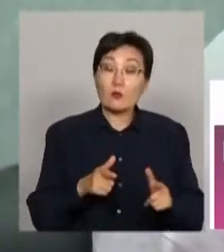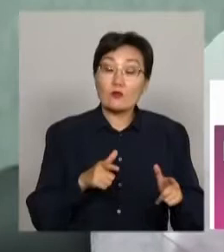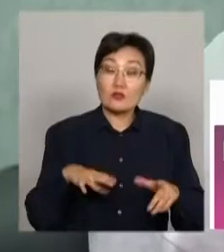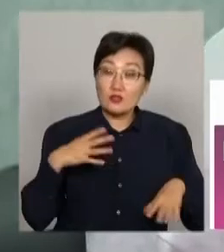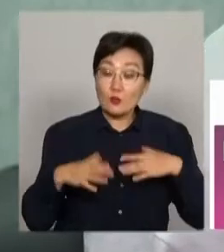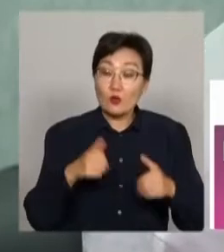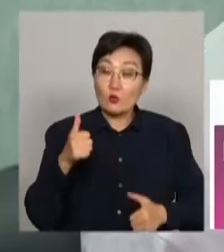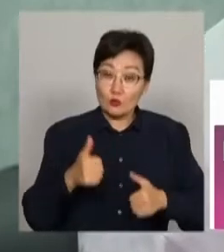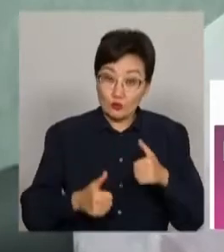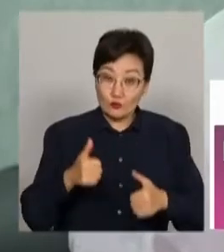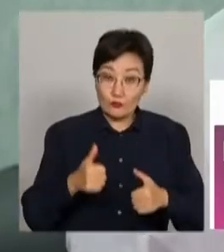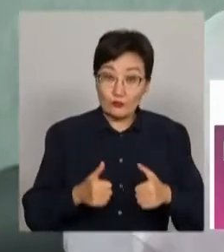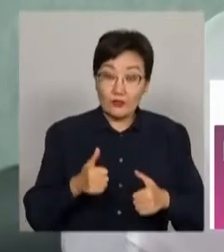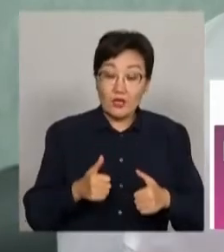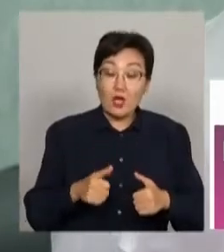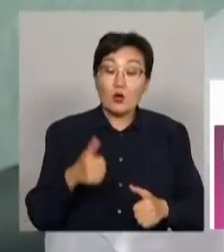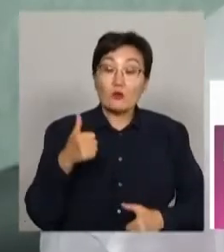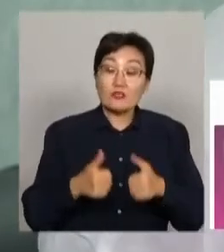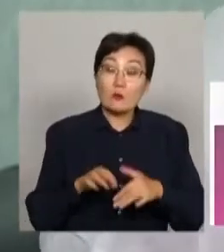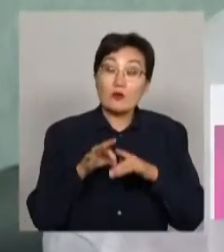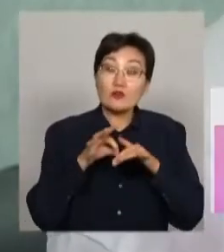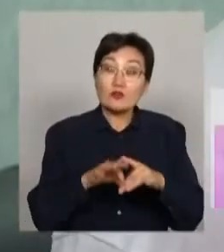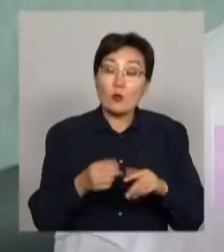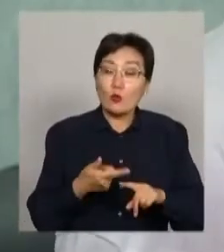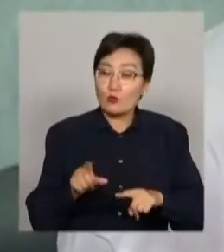к конкурсу. Конкурс проходил